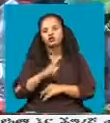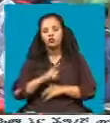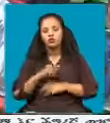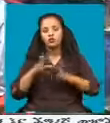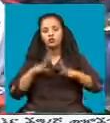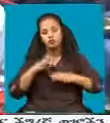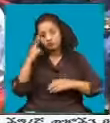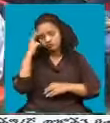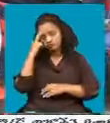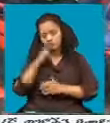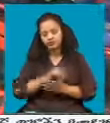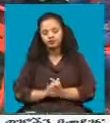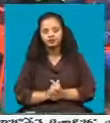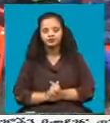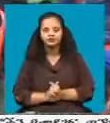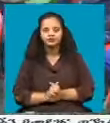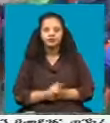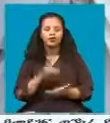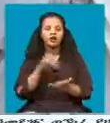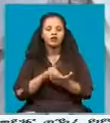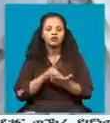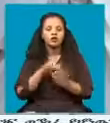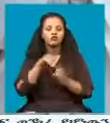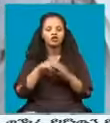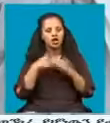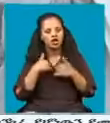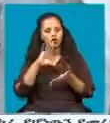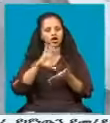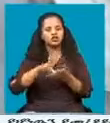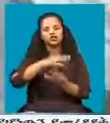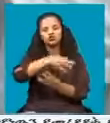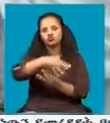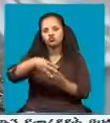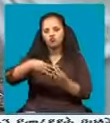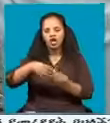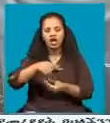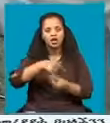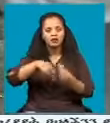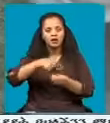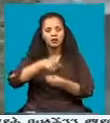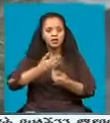በበዓሉ ሰበብ ከተማው ውስጥ ያሉ ገጠር ዙሪያ አካባቢ ላይ ያሉ